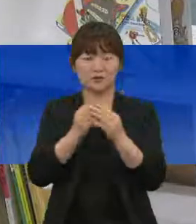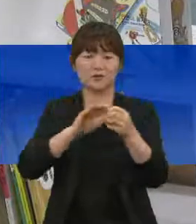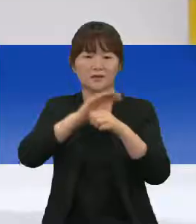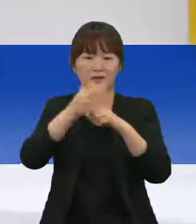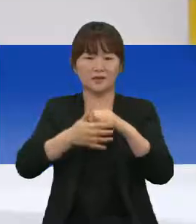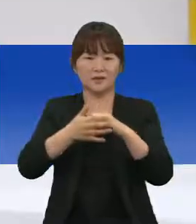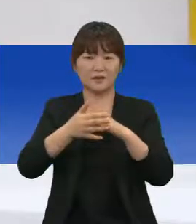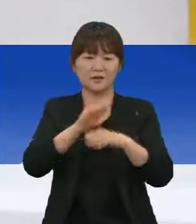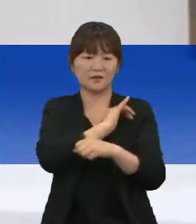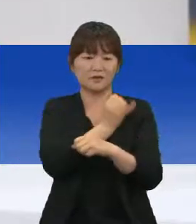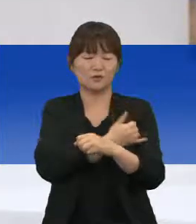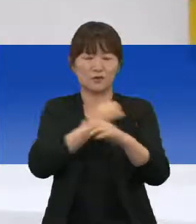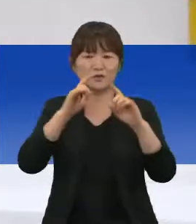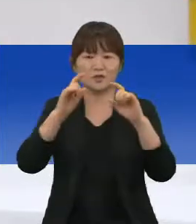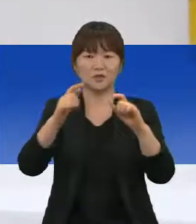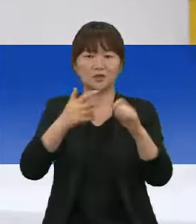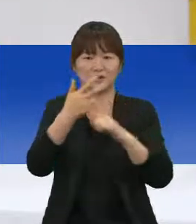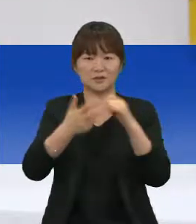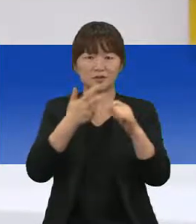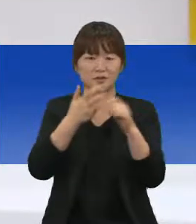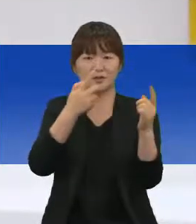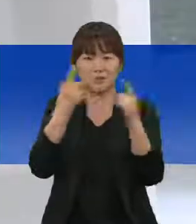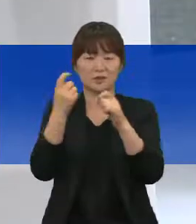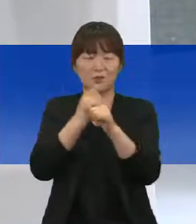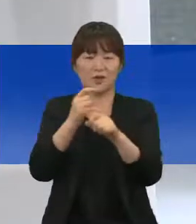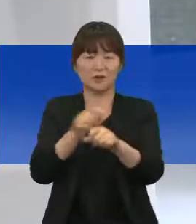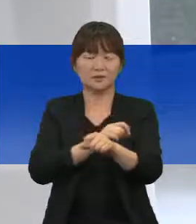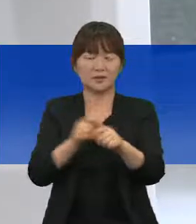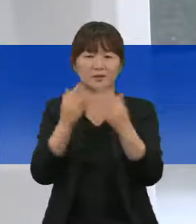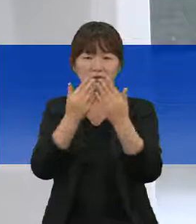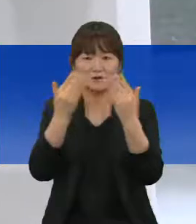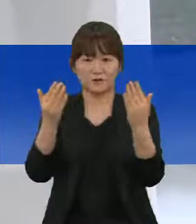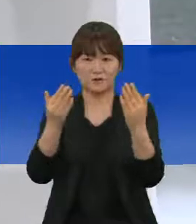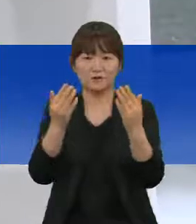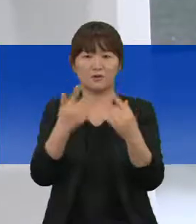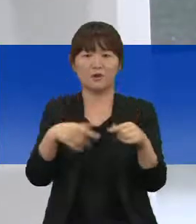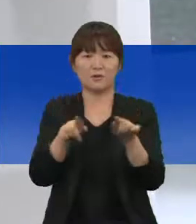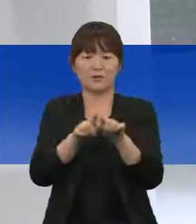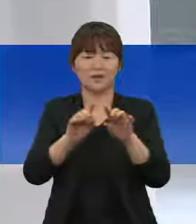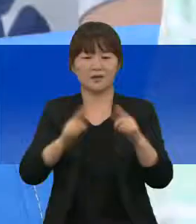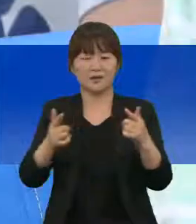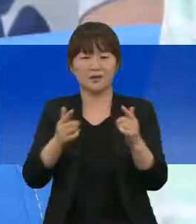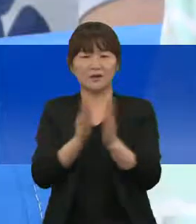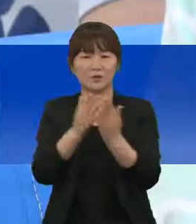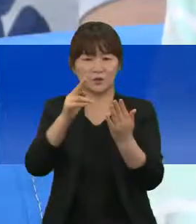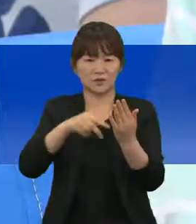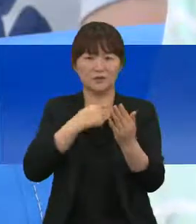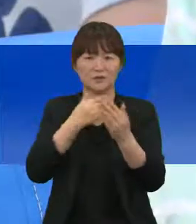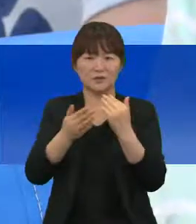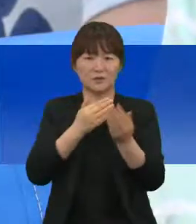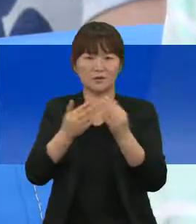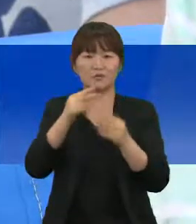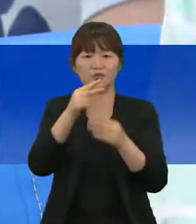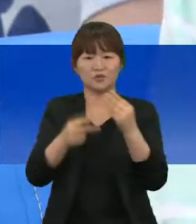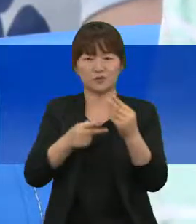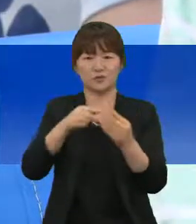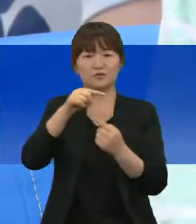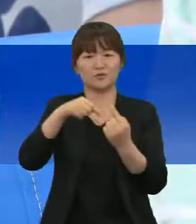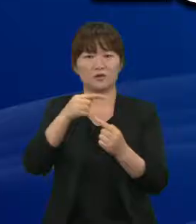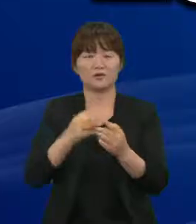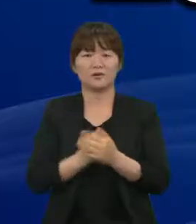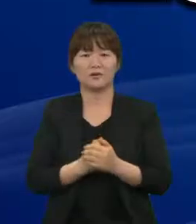전시회는 세계인권선언 70주년을 기념한 특별 전시와 함께 다양한 독서 체험 프로그램 등으로 운영됩니다.